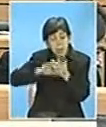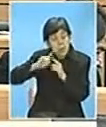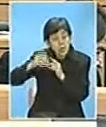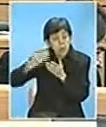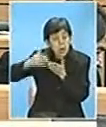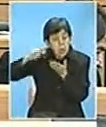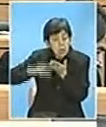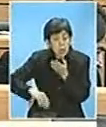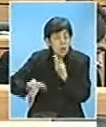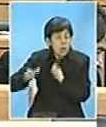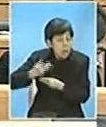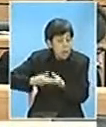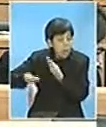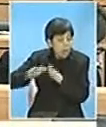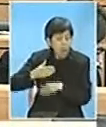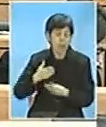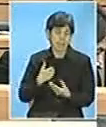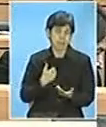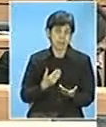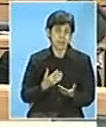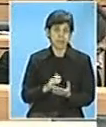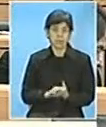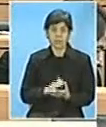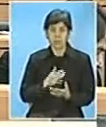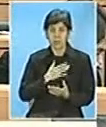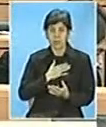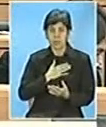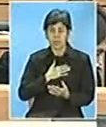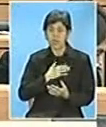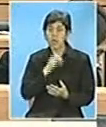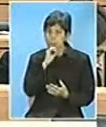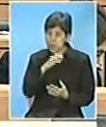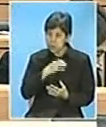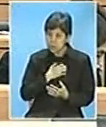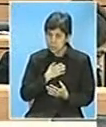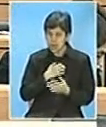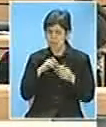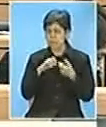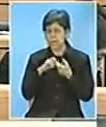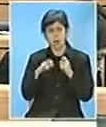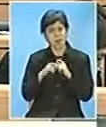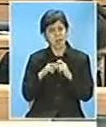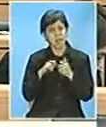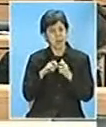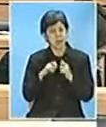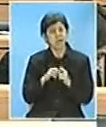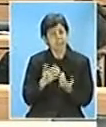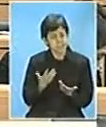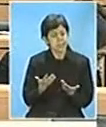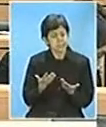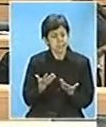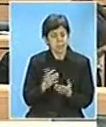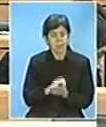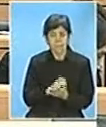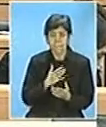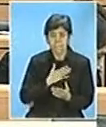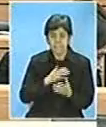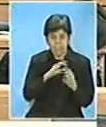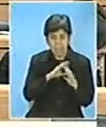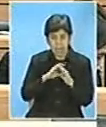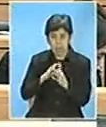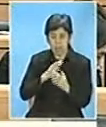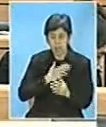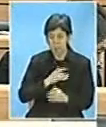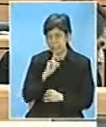าถูกดังนั้นเองนะครับผมจึงกราบเรียนนะครับว่าปัญหานี้นะครับเป็นปัญหาแบบบูรณาการนะครับจึงเป็นที่มา